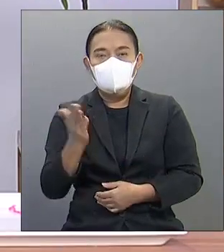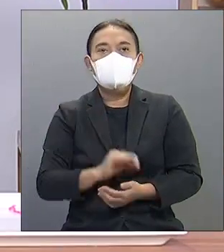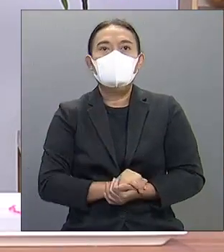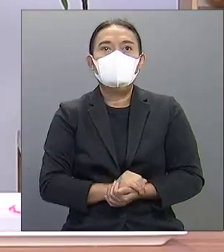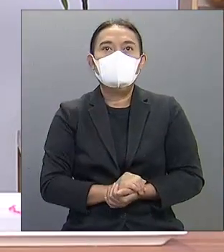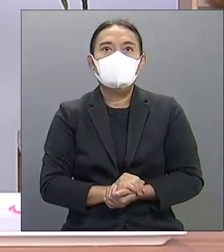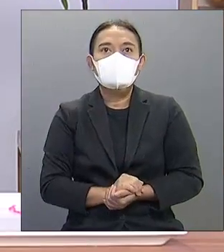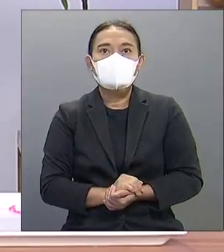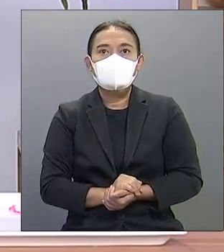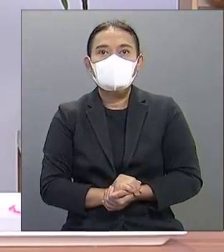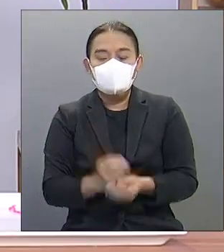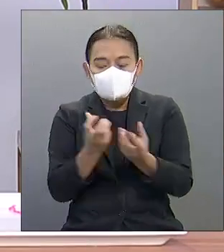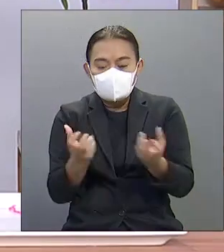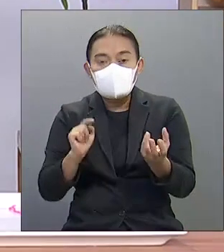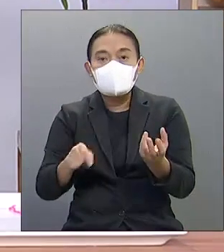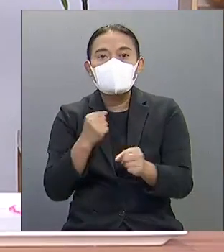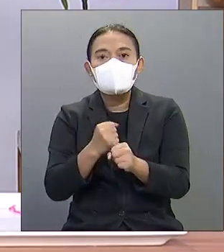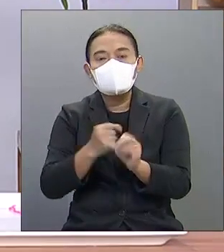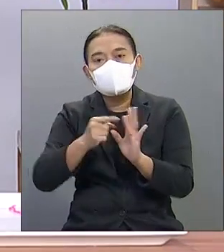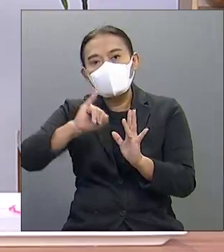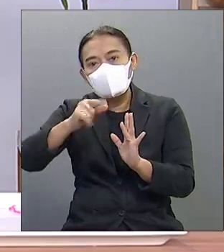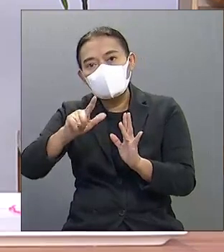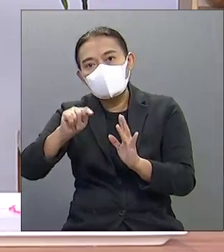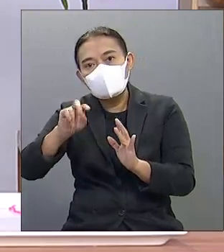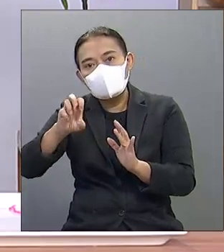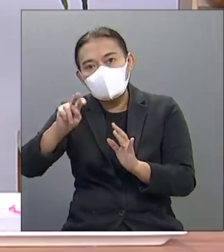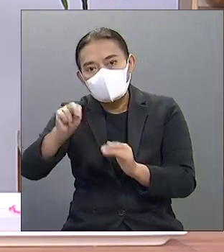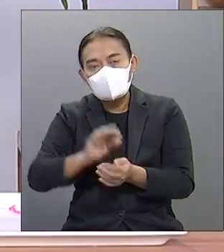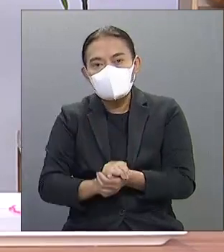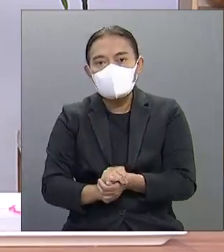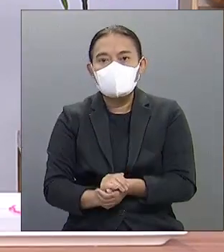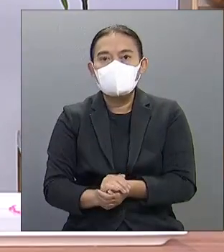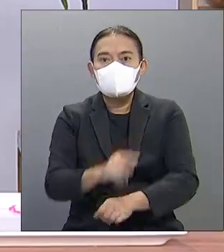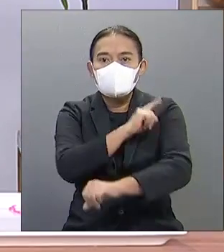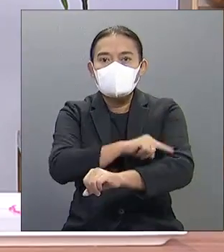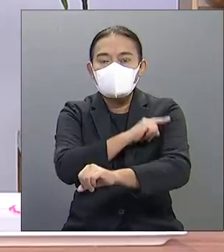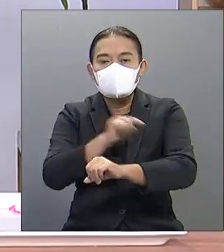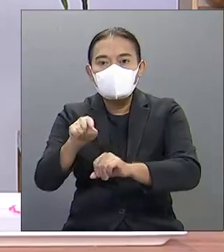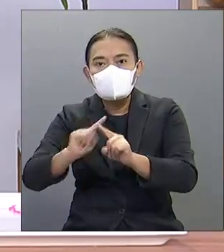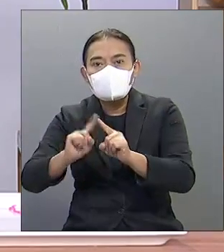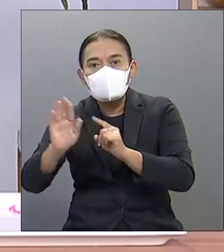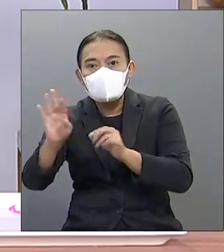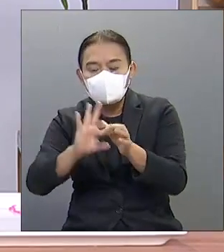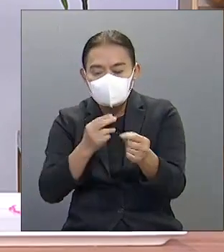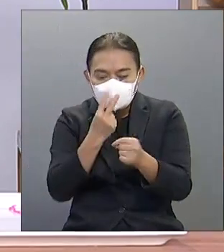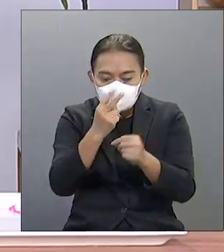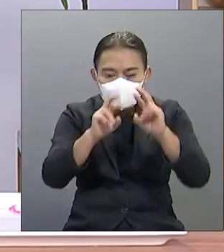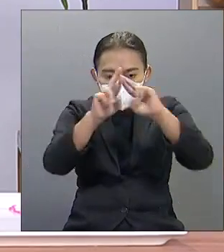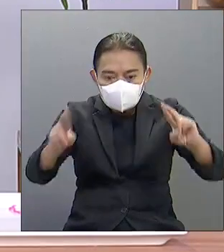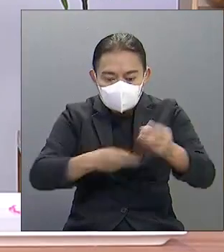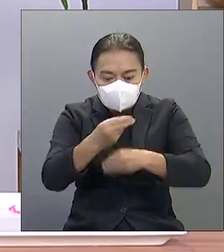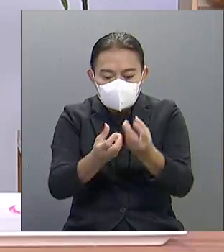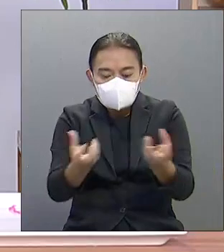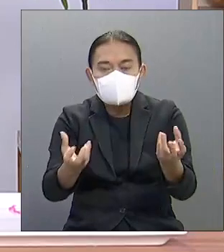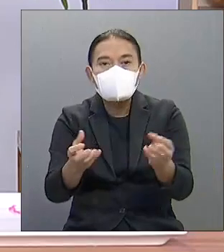กนะคะวัตถุดิบพวกเจลาตินเบกกิ้งโซดาสามารถหาได้ตามซูเปอร์มาร์เก็ตทั่วไปเลยนะคะอยู่ในโซนของอาห